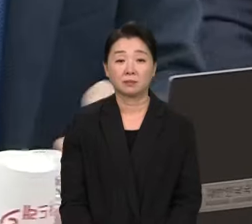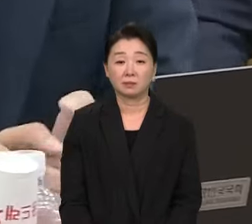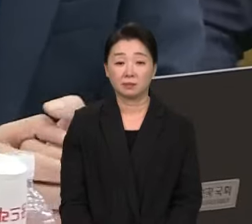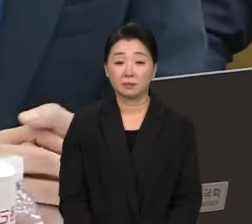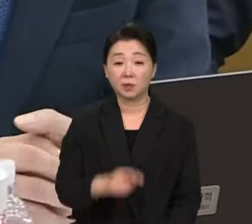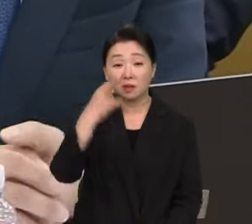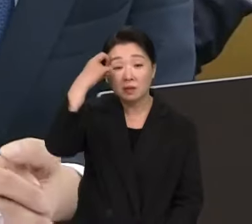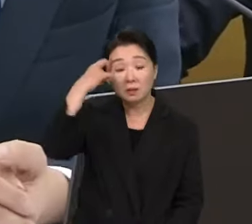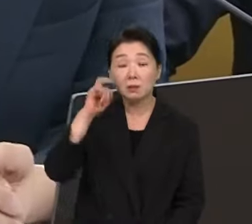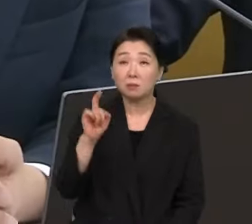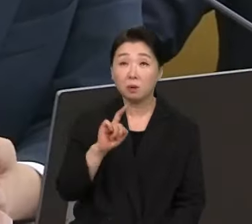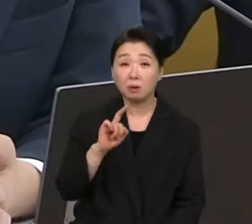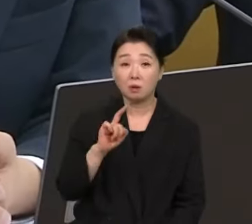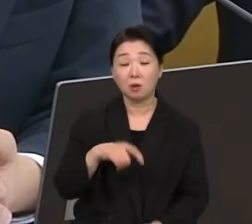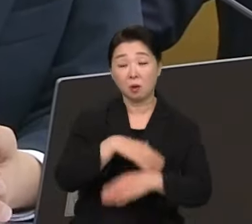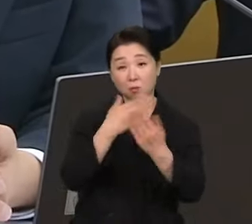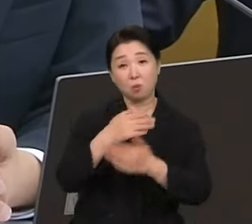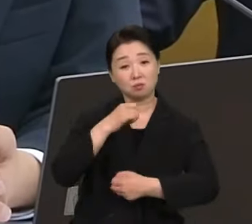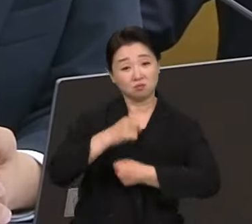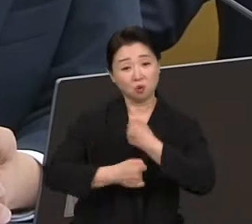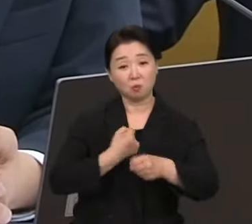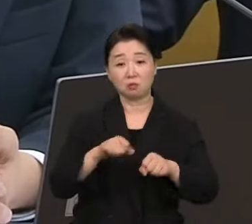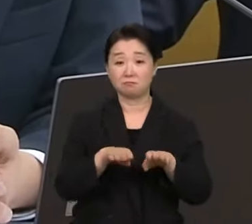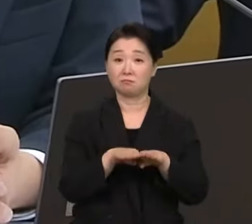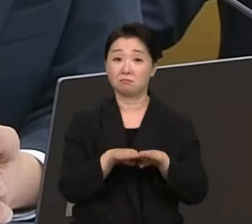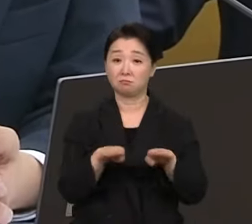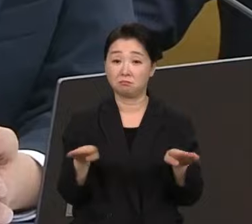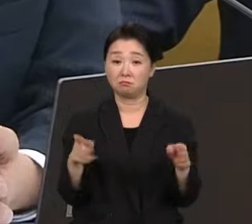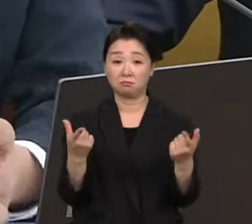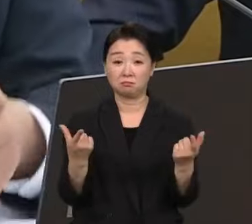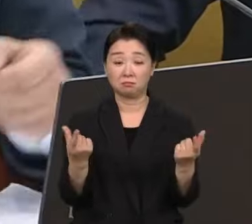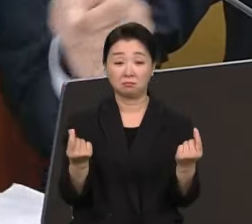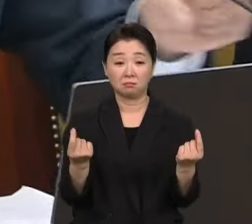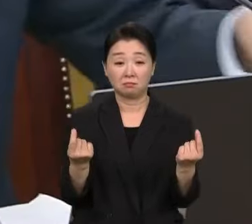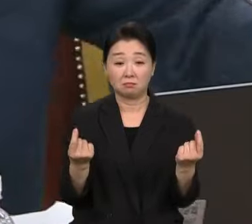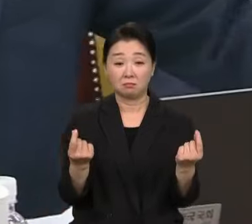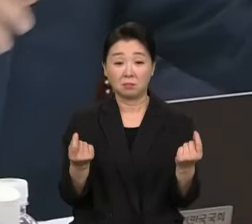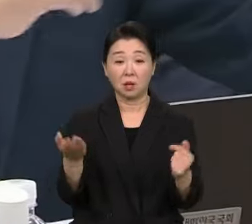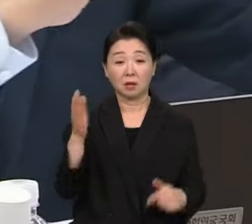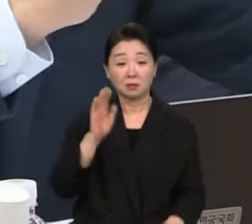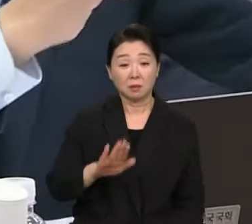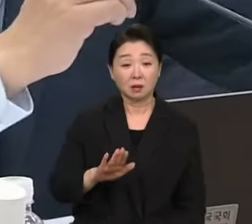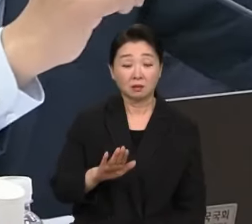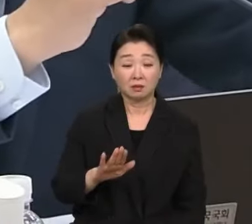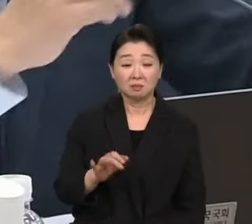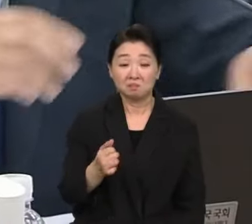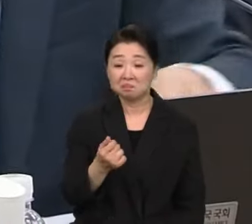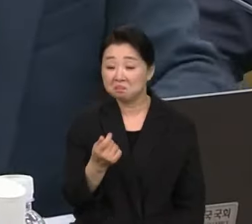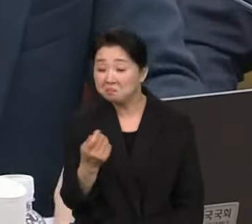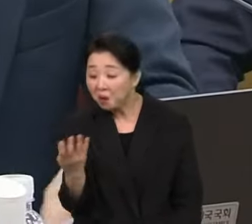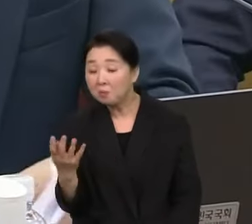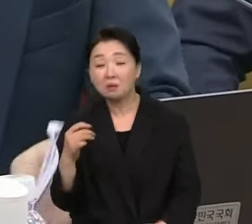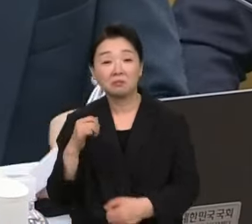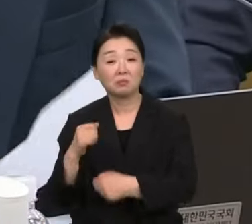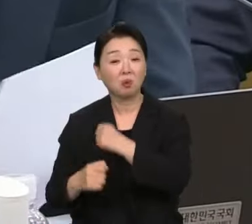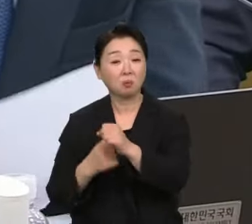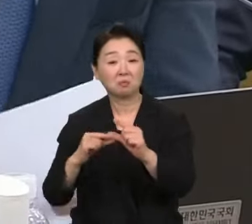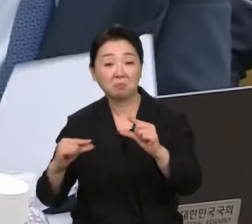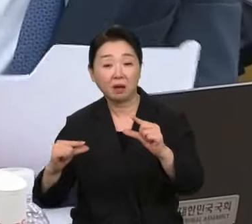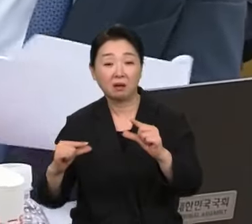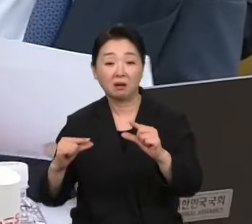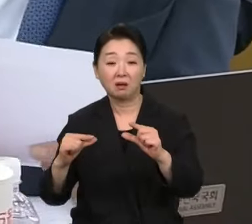여기서 느끼는 게 모든 동물은 평등하다. 그러나 몇몇 동물들은